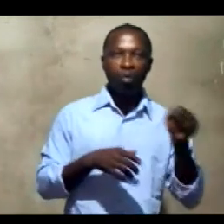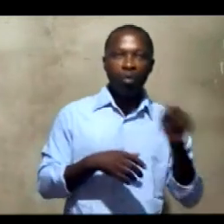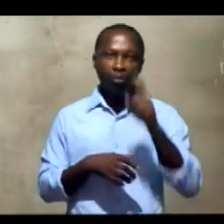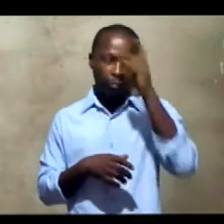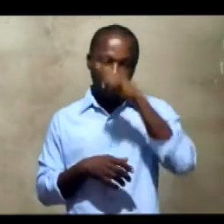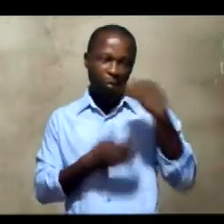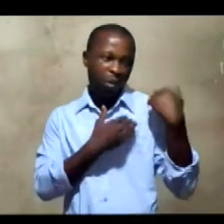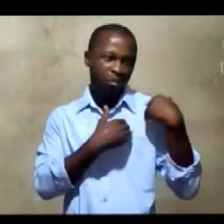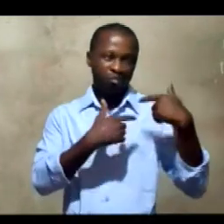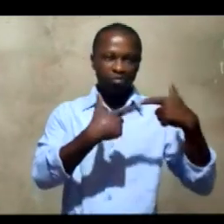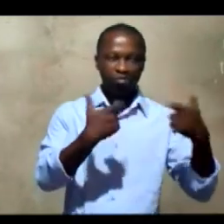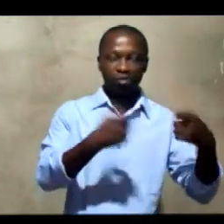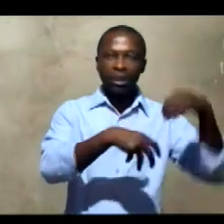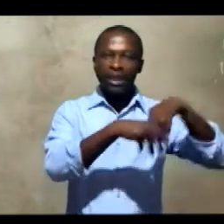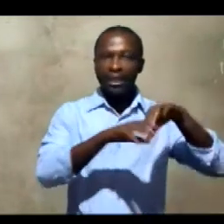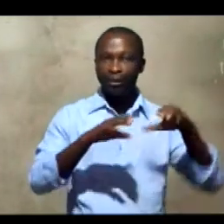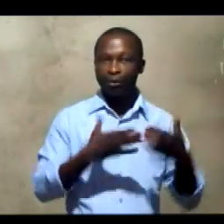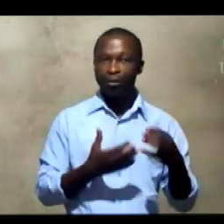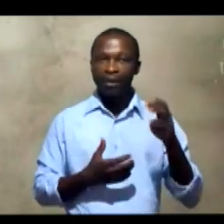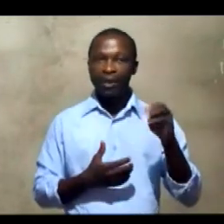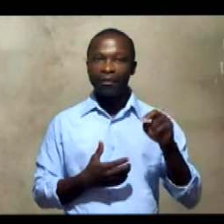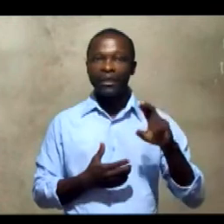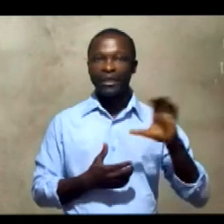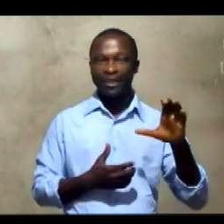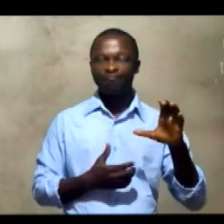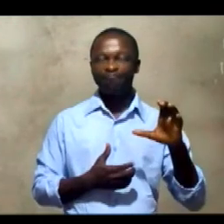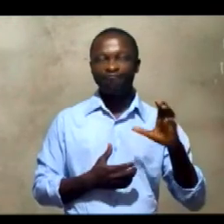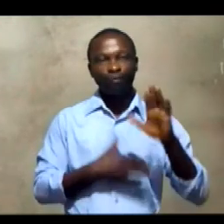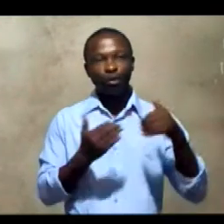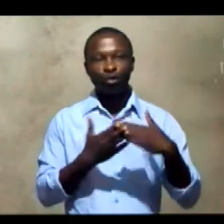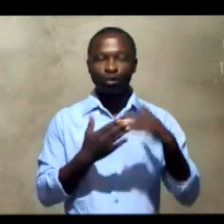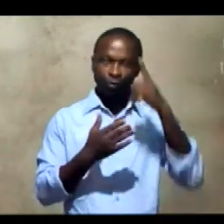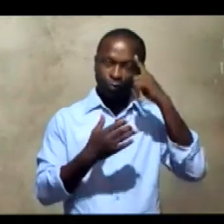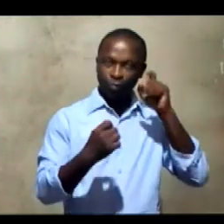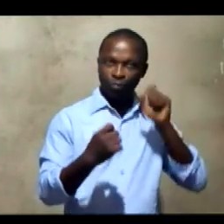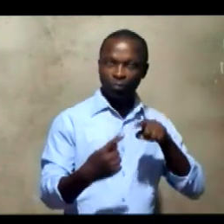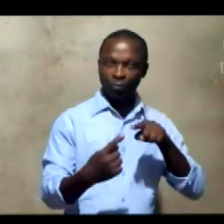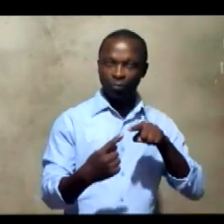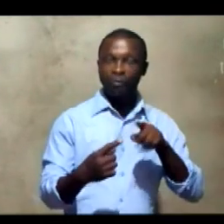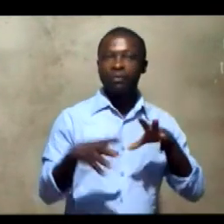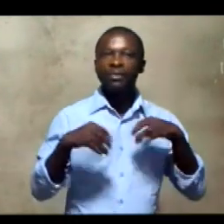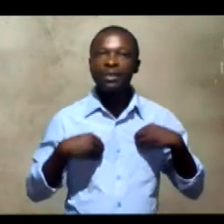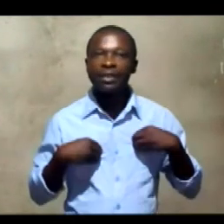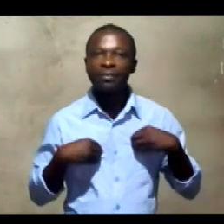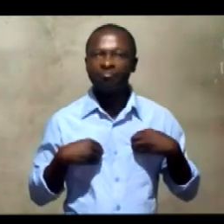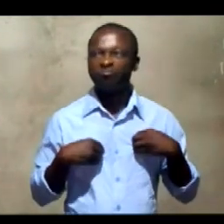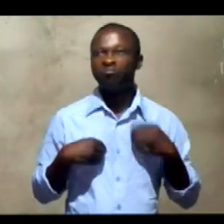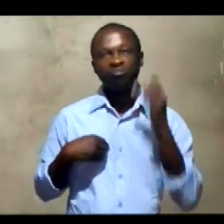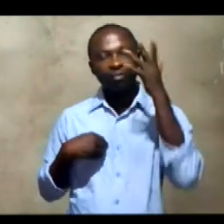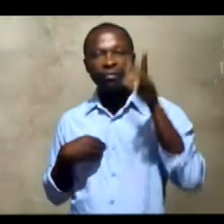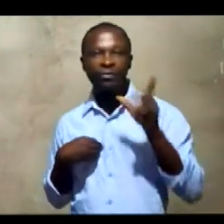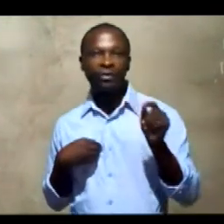sages, les membres du Conseil national de médiation et d'arbitrage et les secrétaires régionaux.